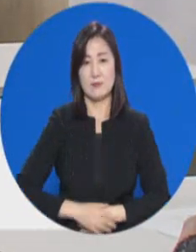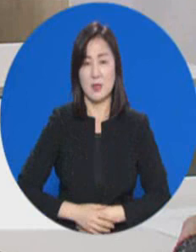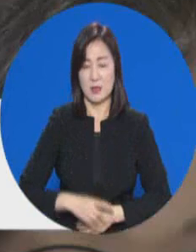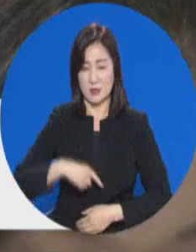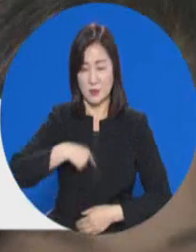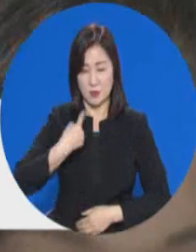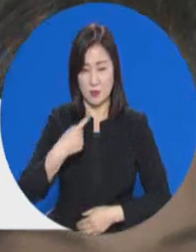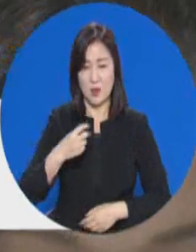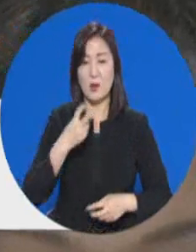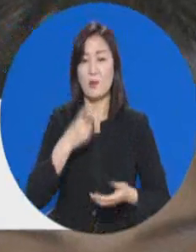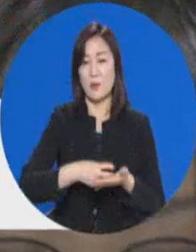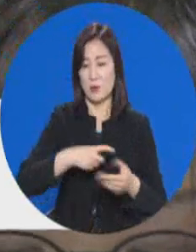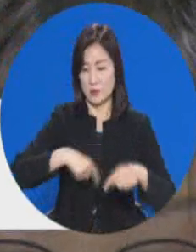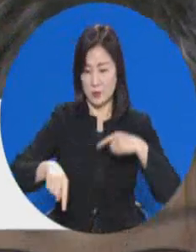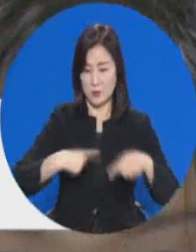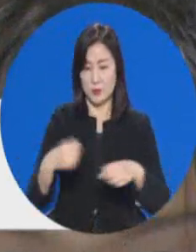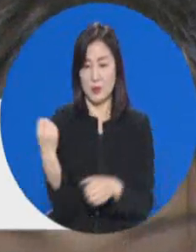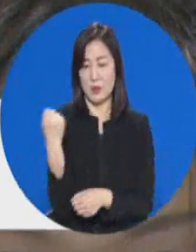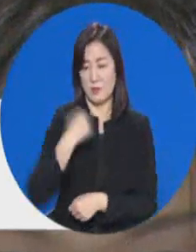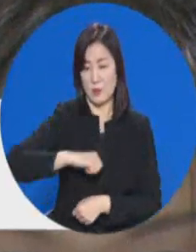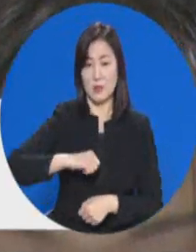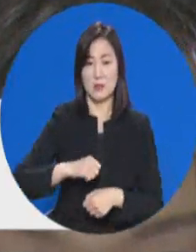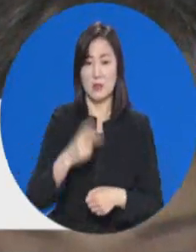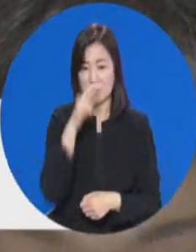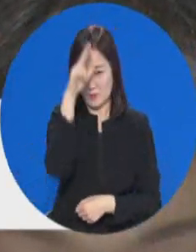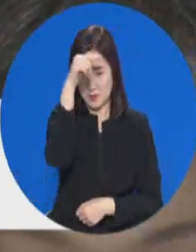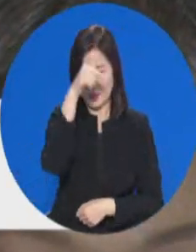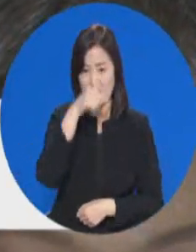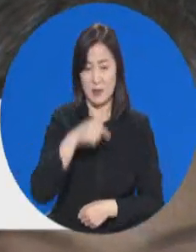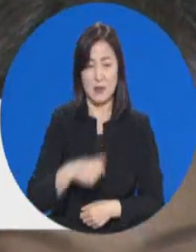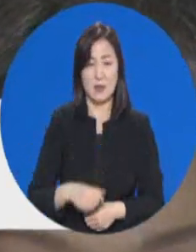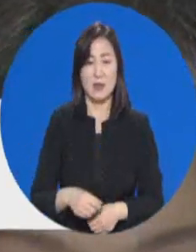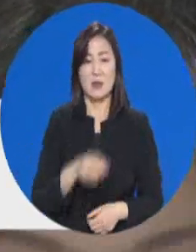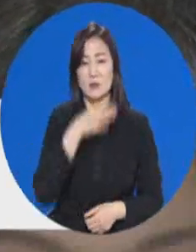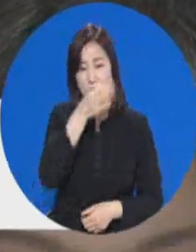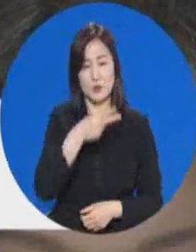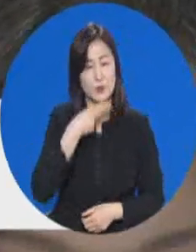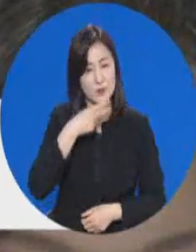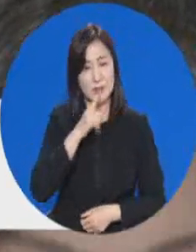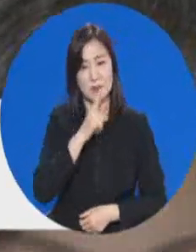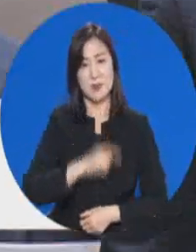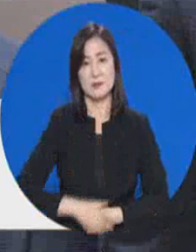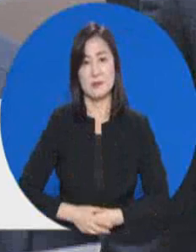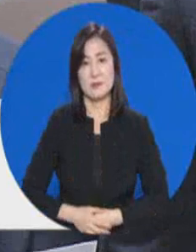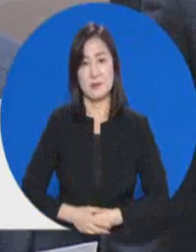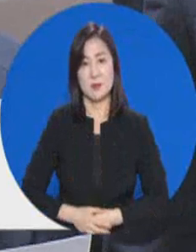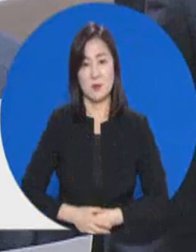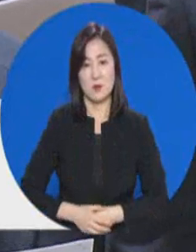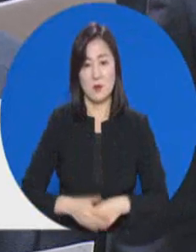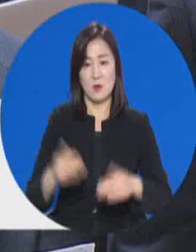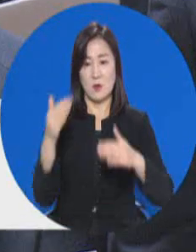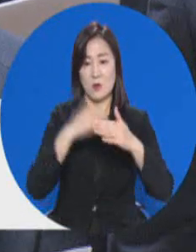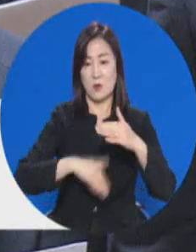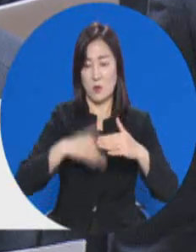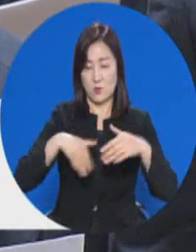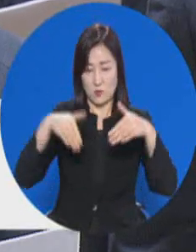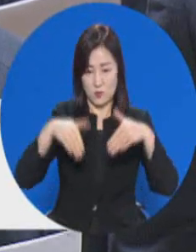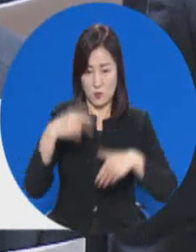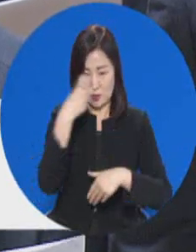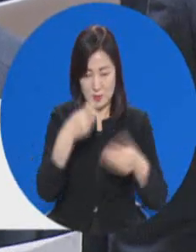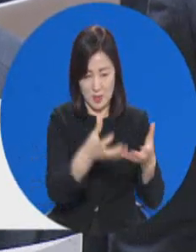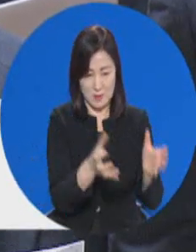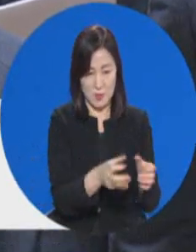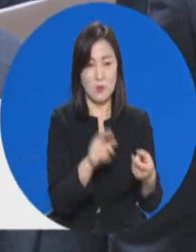스스로 법치주의를 훼손한 검찰은 국민의 검찰로 부를 수 없다고 비판했습니다. 또 공수처법 개정을 통해 검찰